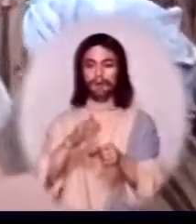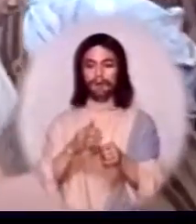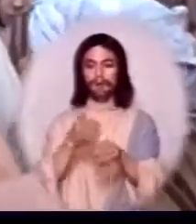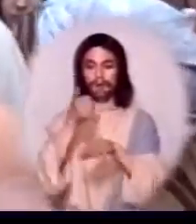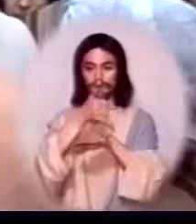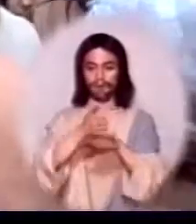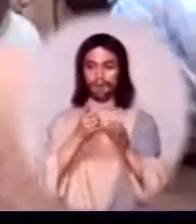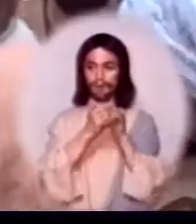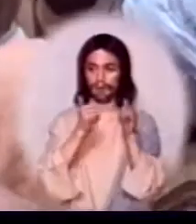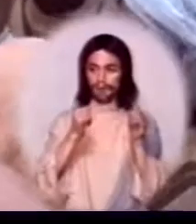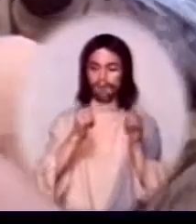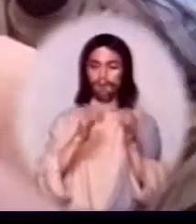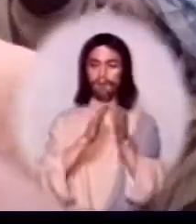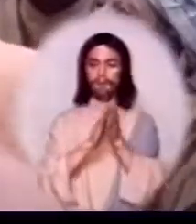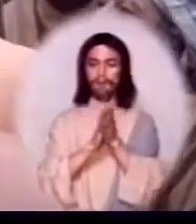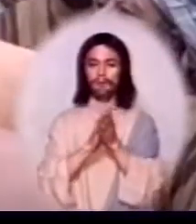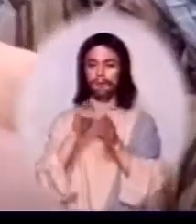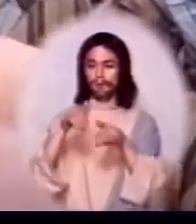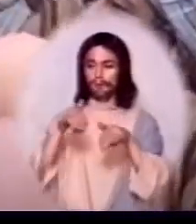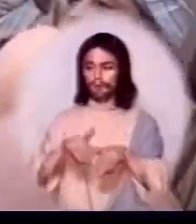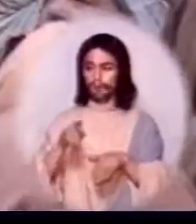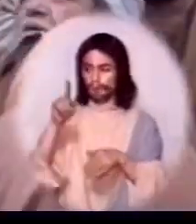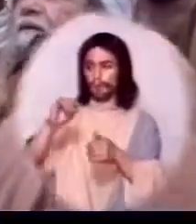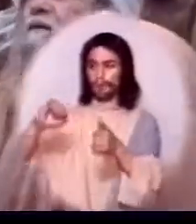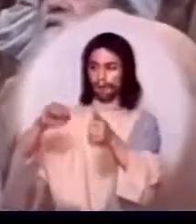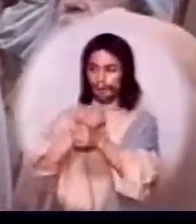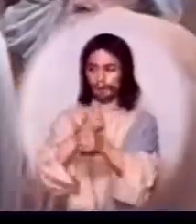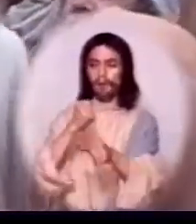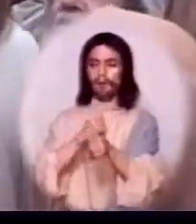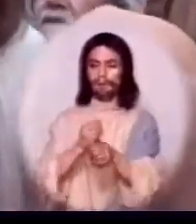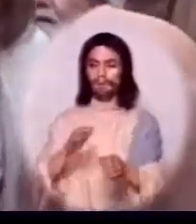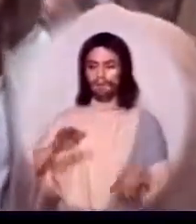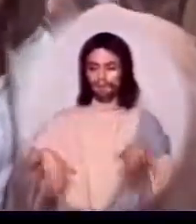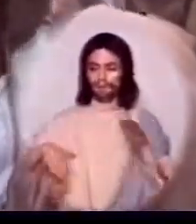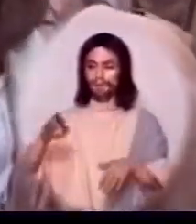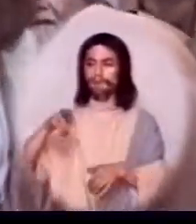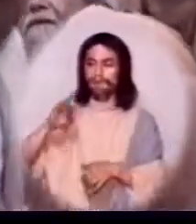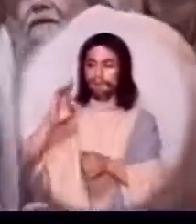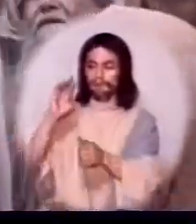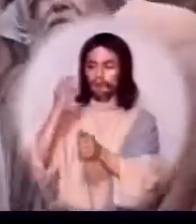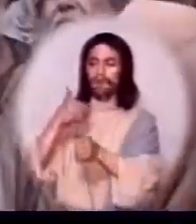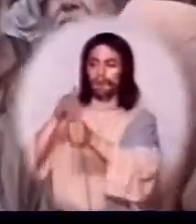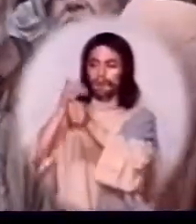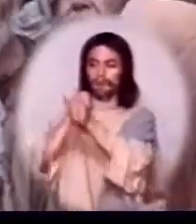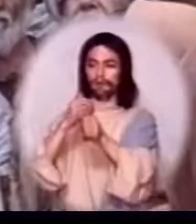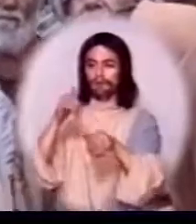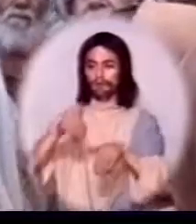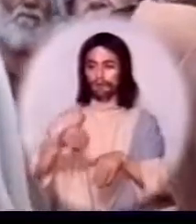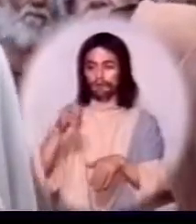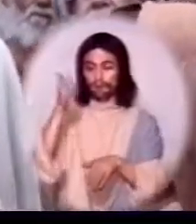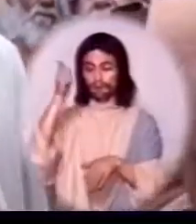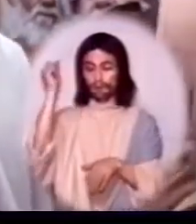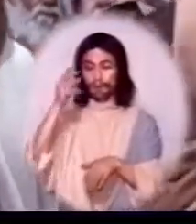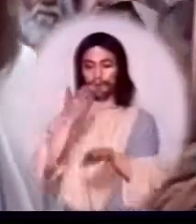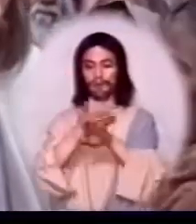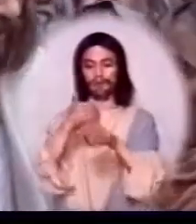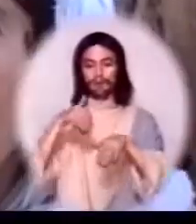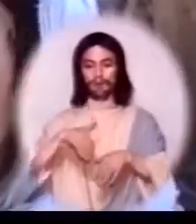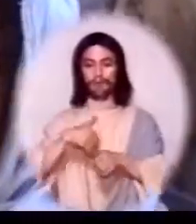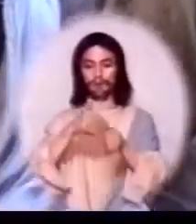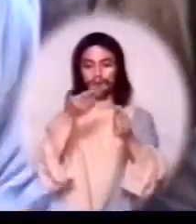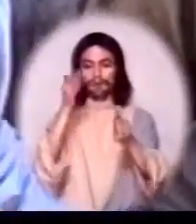그런데 소작인들은 그 종을 때려서 빈손으로 돌려보내고 말았다. 주인은 즉시 다른 종을